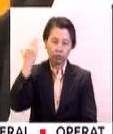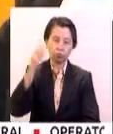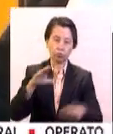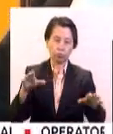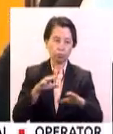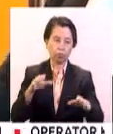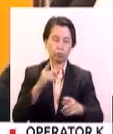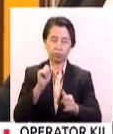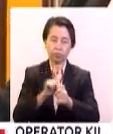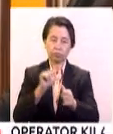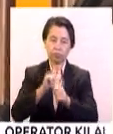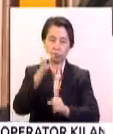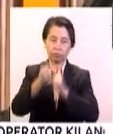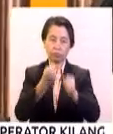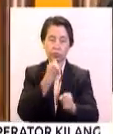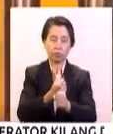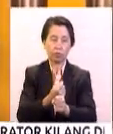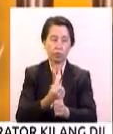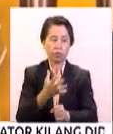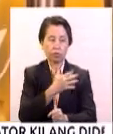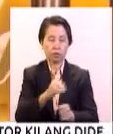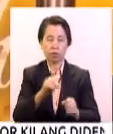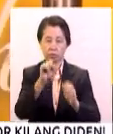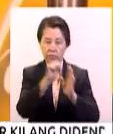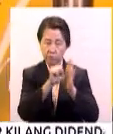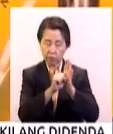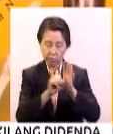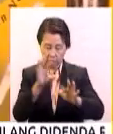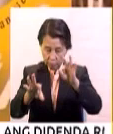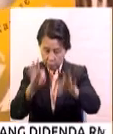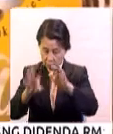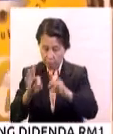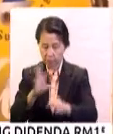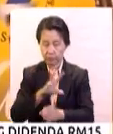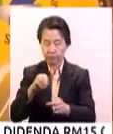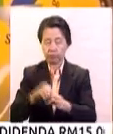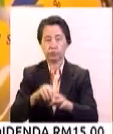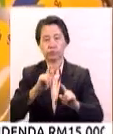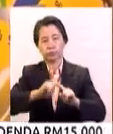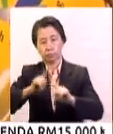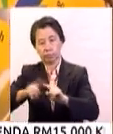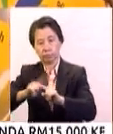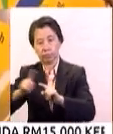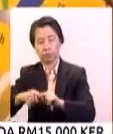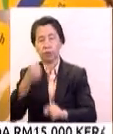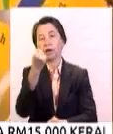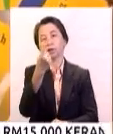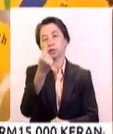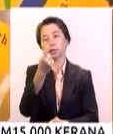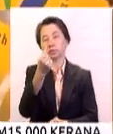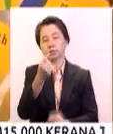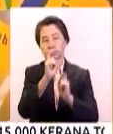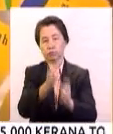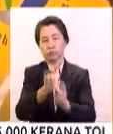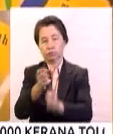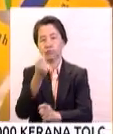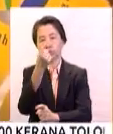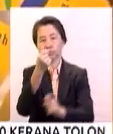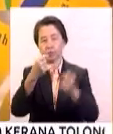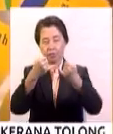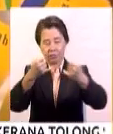laksanakan saban tahun setiap tahun. Jadi kriteria pemilihan kita adalah meliputi pelbagai, ada 11 kategori anugerah,